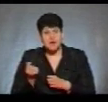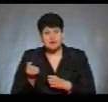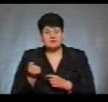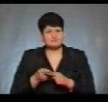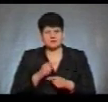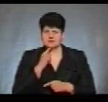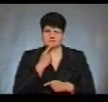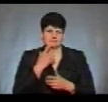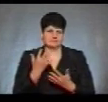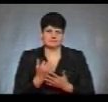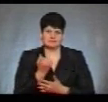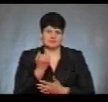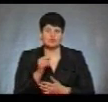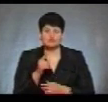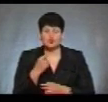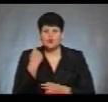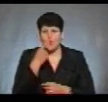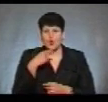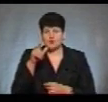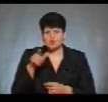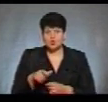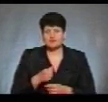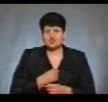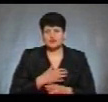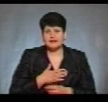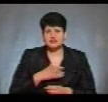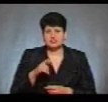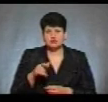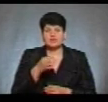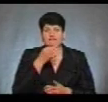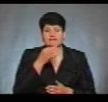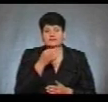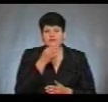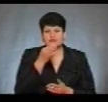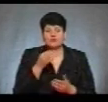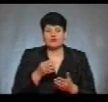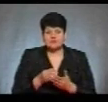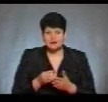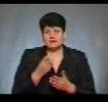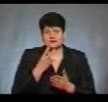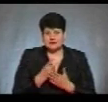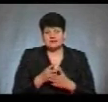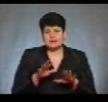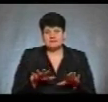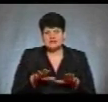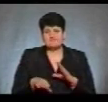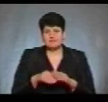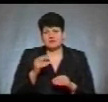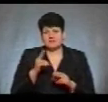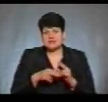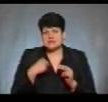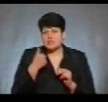досить складно виявити. Так? Чому? Тому що особа, ну, на жаль, наші люди настільки відповідальні інколи, так? Оце виходячи з досвіду місцевих виборів в кінці